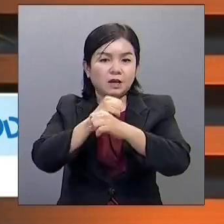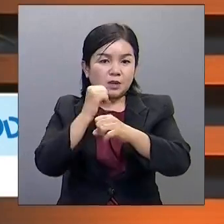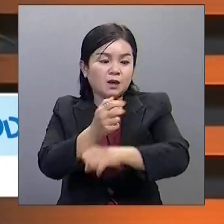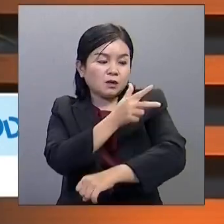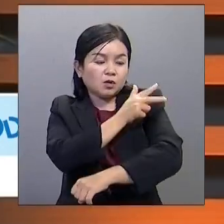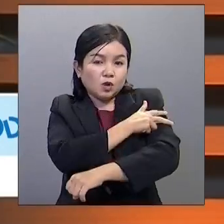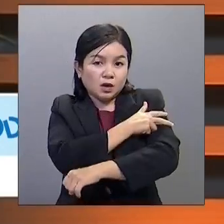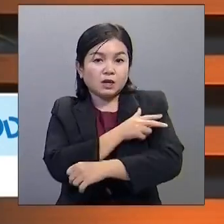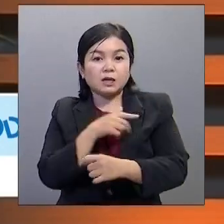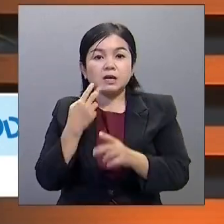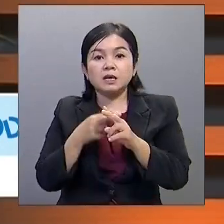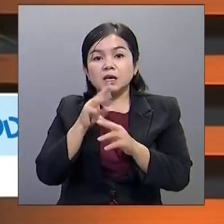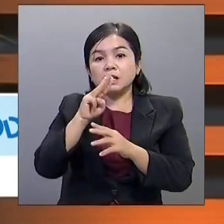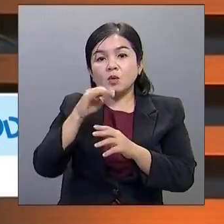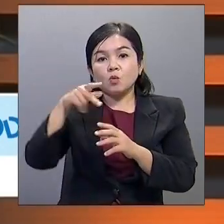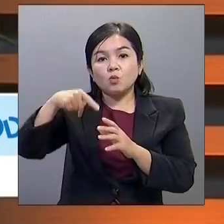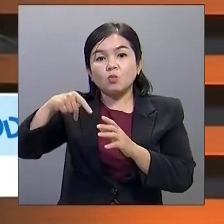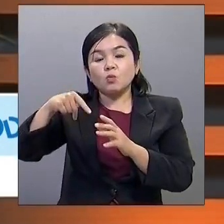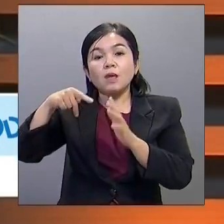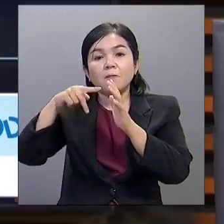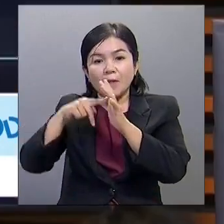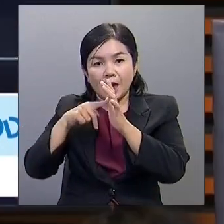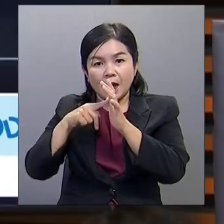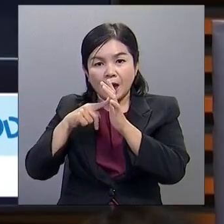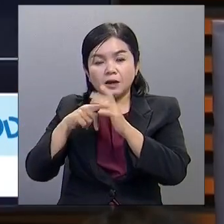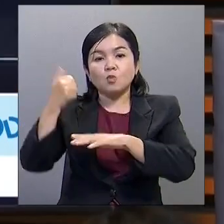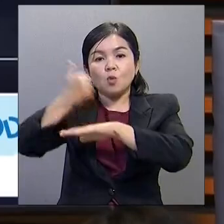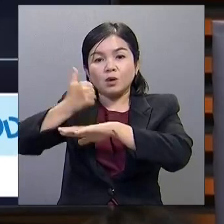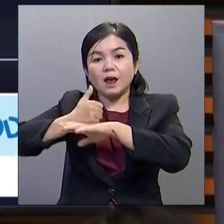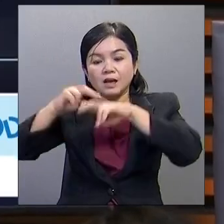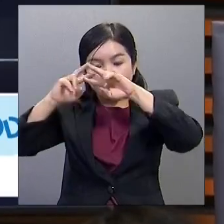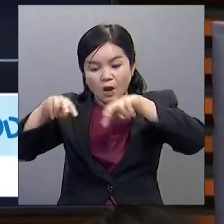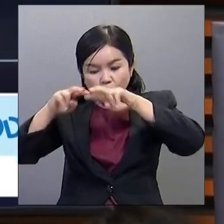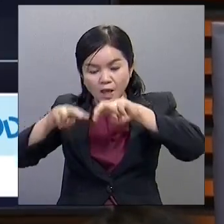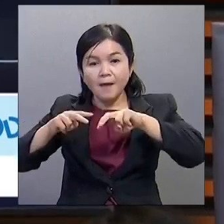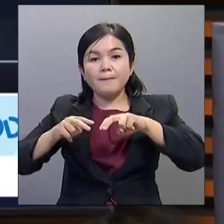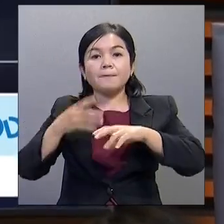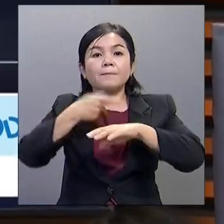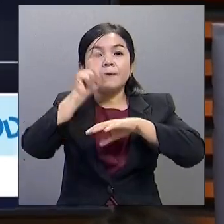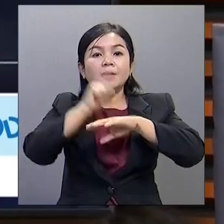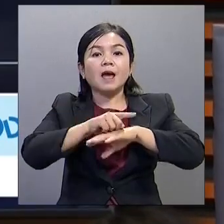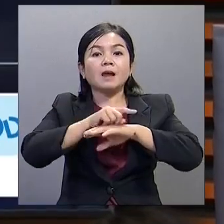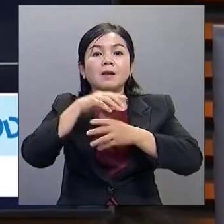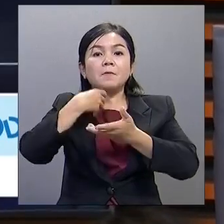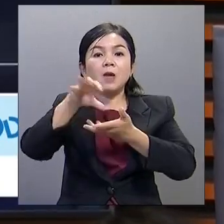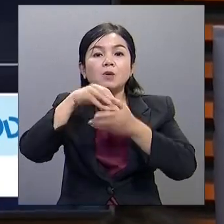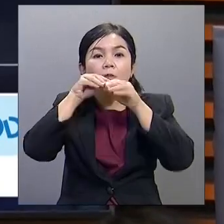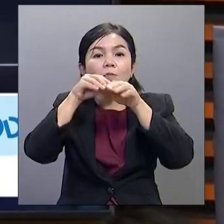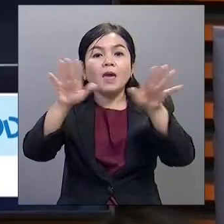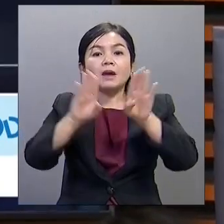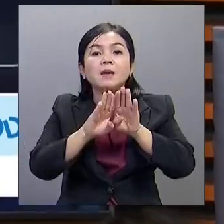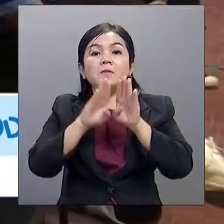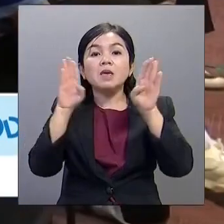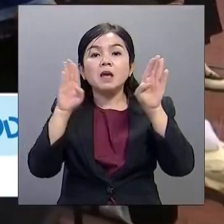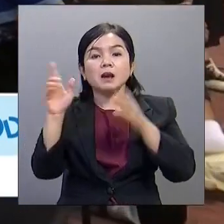ภารัตน์ดีอ่องผู้อำนวยการสำนักงานการวิจัยแห่งชาติเป็นประธานกล่าวเปิดกิจกรรมซึ่งถือว่าเป็นความร่วมมือของสถาบันวิ